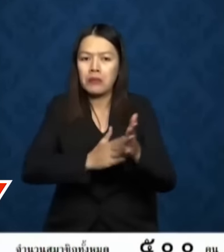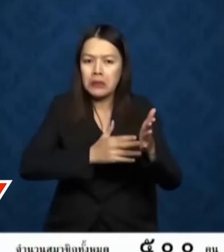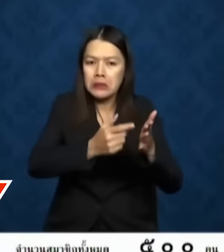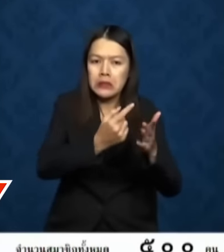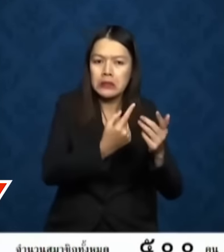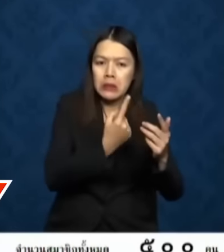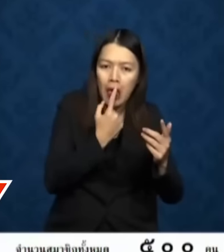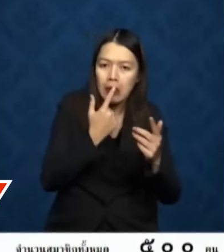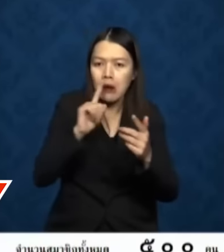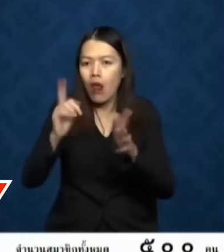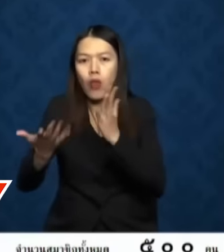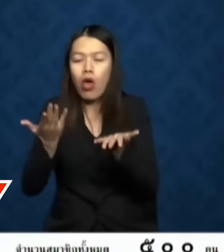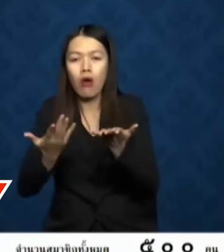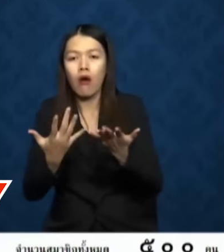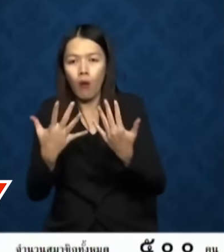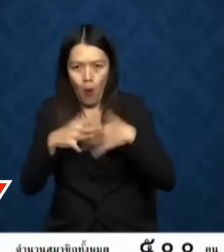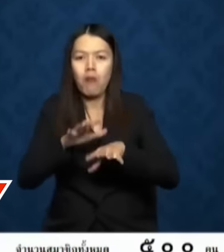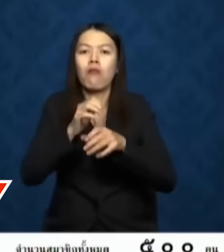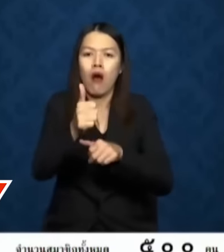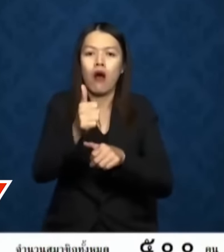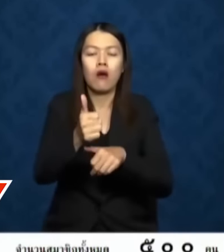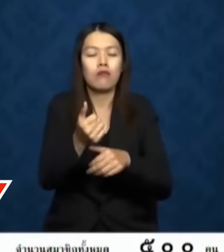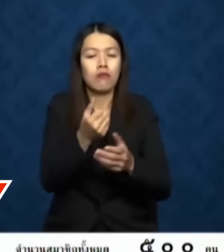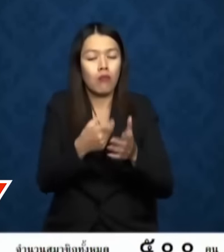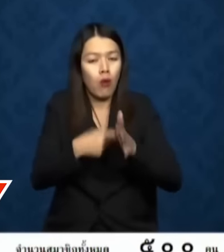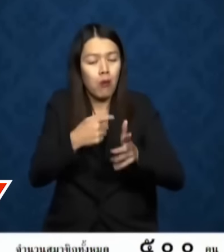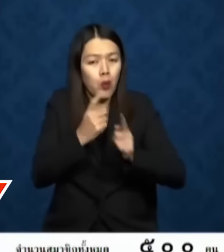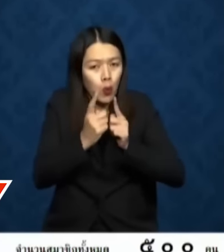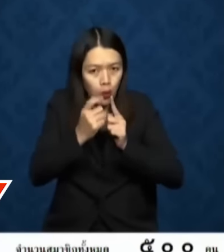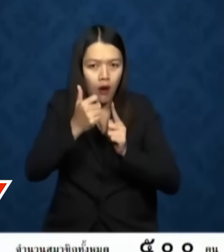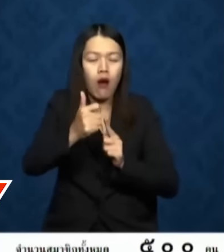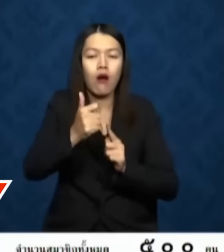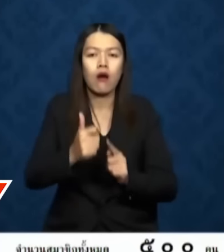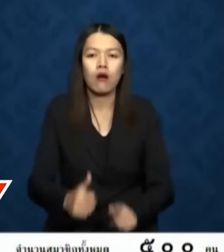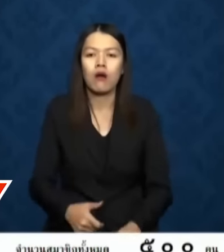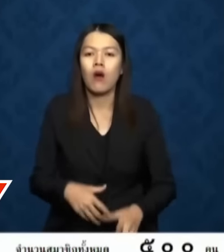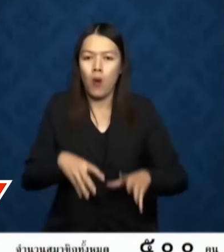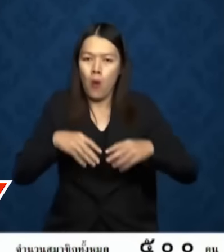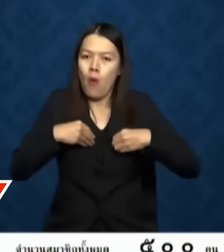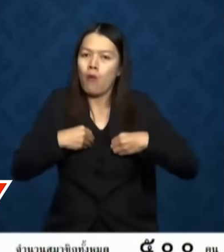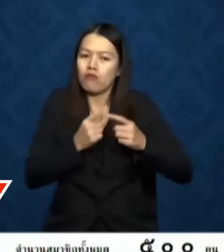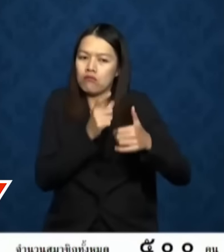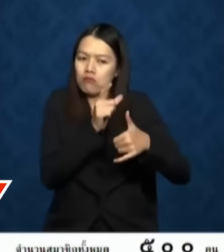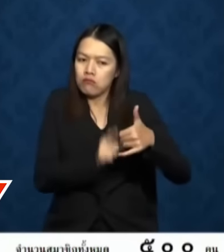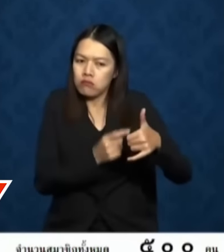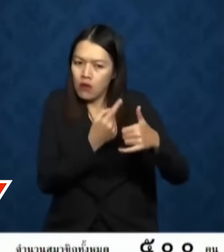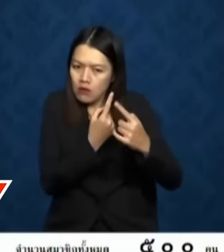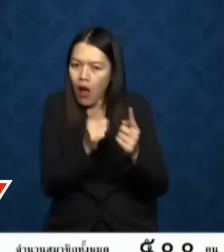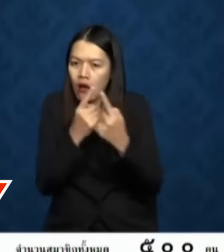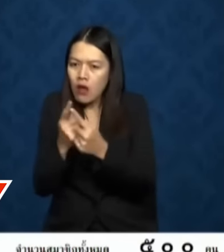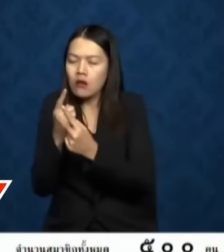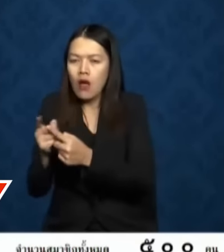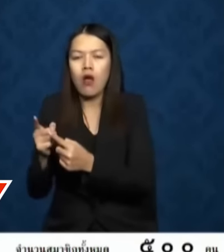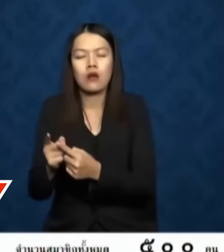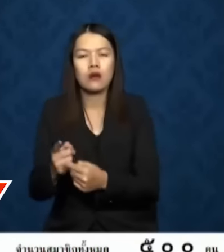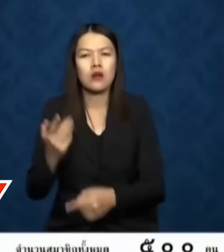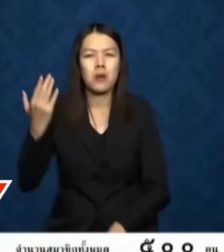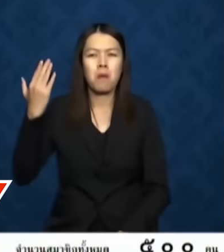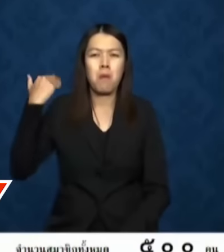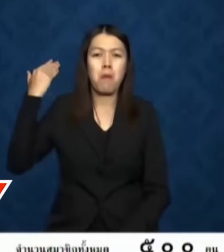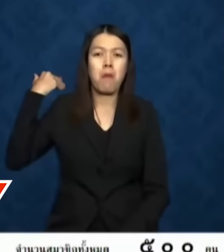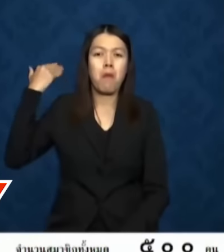างกันได้แต่เราต้องรับฟังกันด้วยเหตุผลแต่เราต้องยอมรับความแตกต่างในสมัยที่ผมยังเ